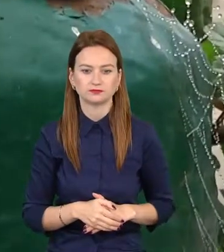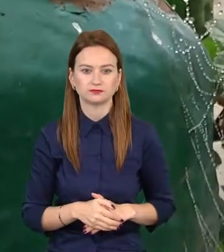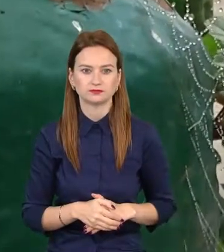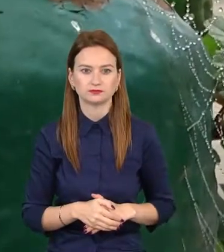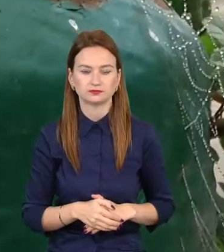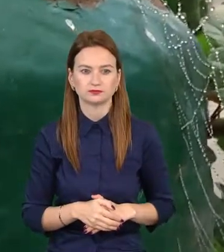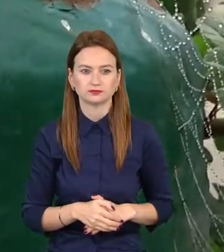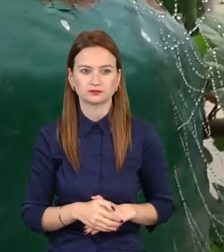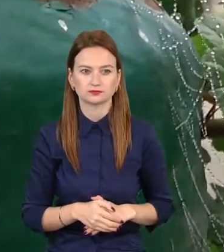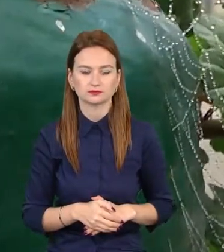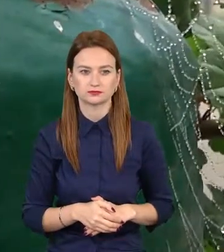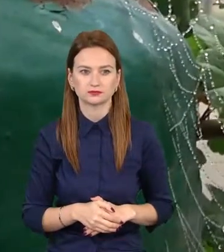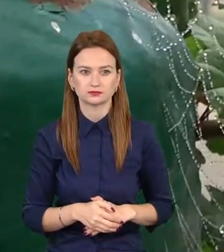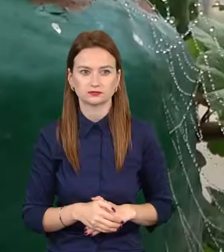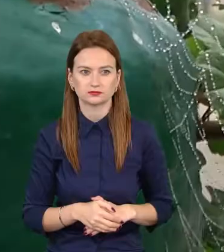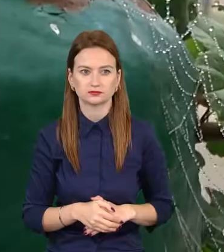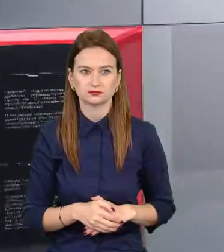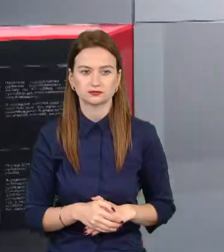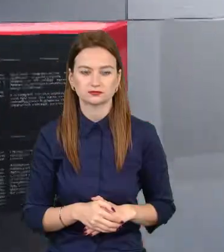Криворучко, новини СТС.